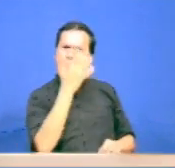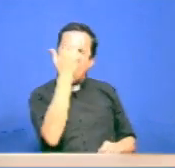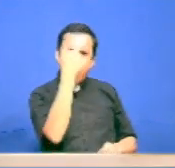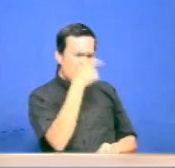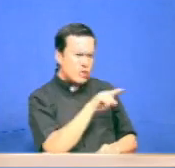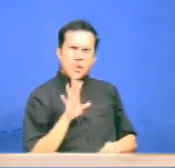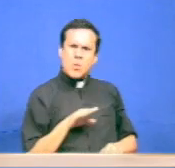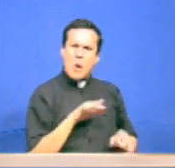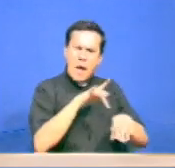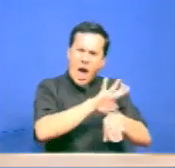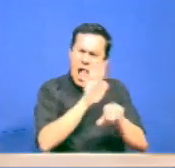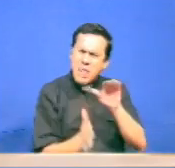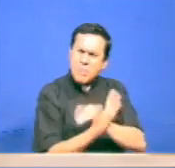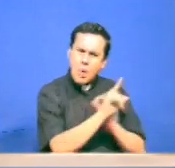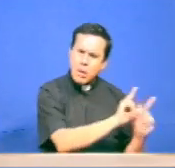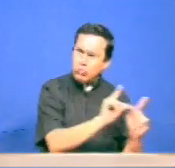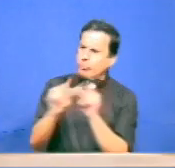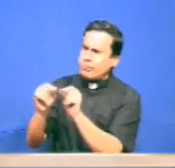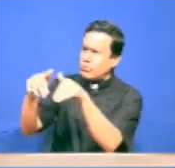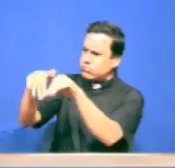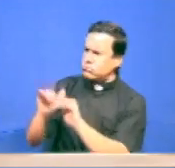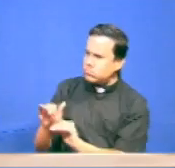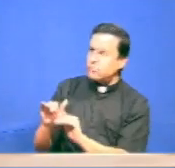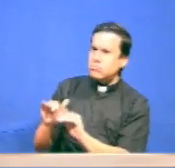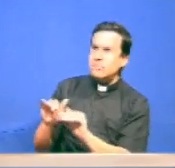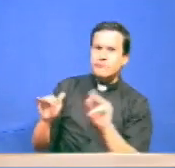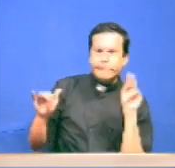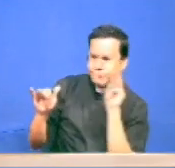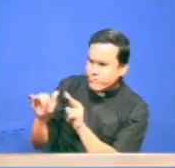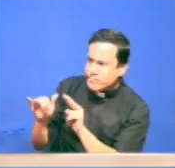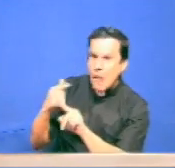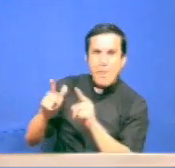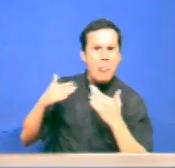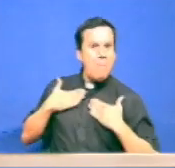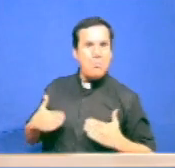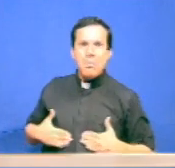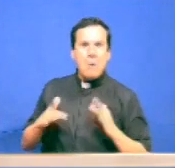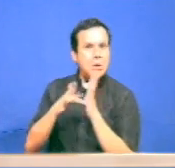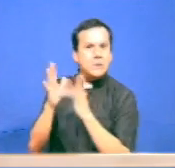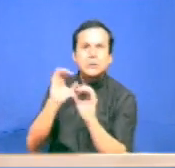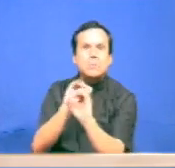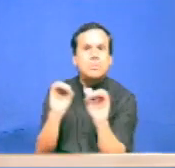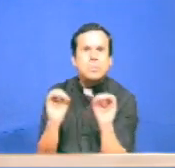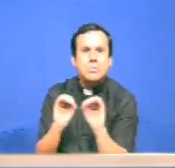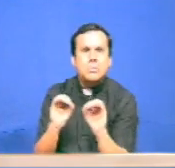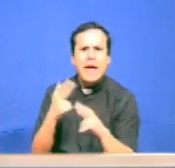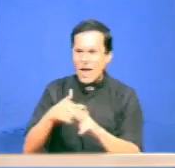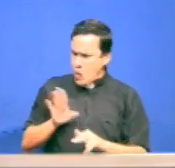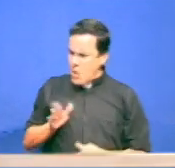kaburini asubuhi mapema, lakini hawakuona mwili wake. Wakarudi na